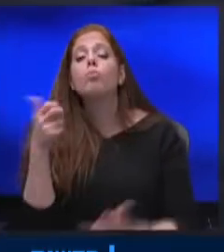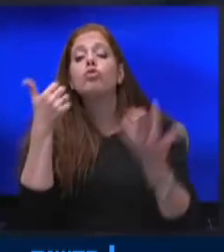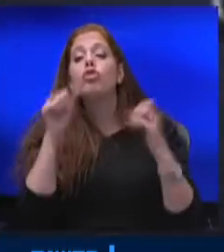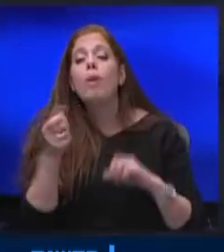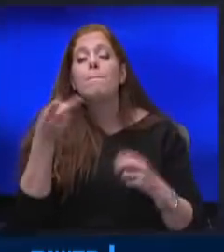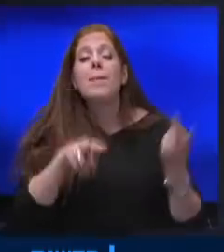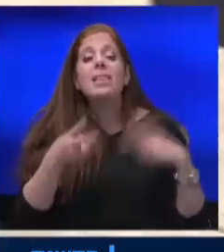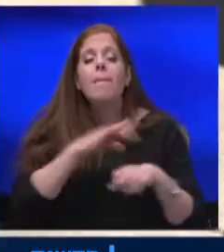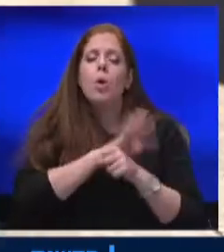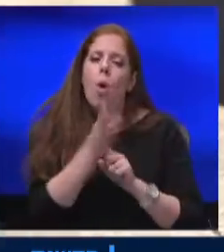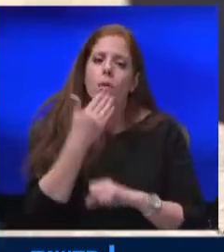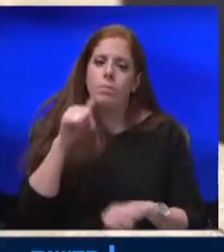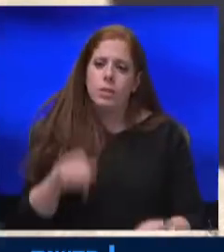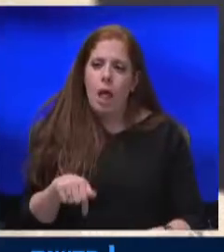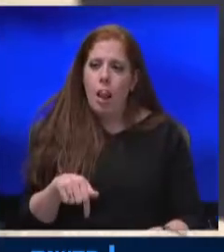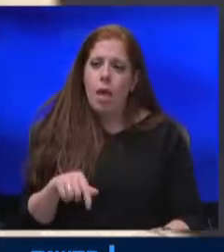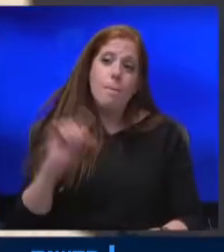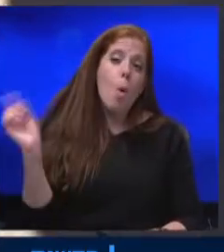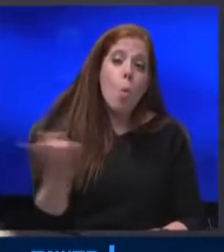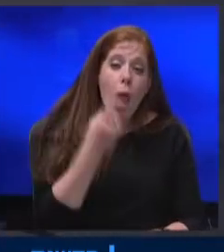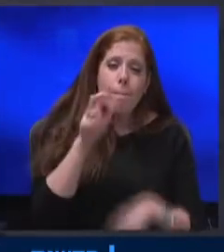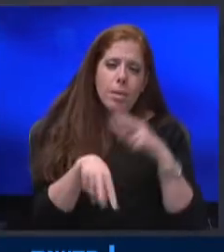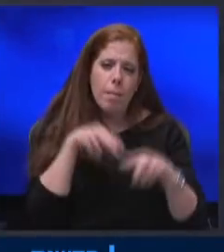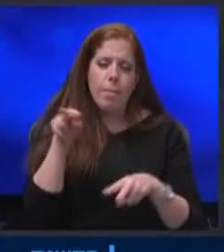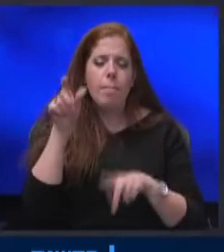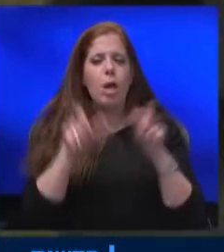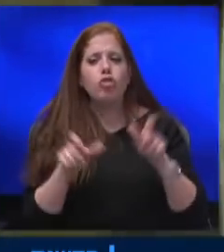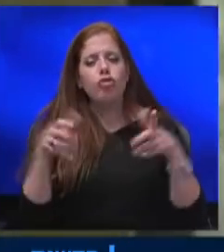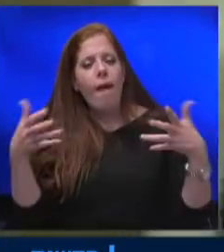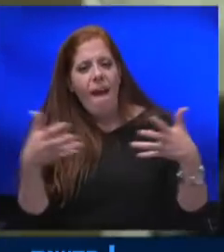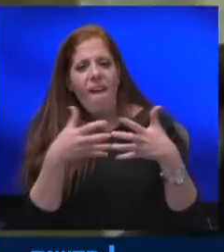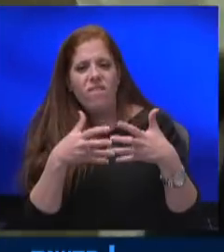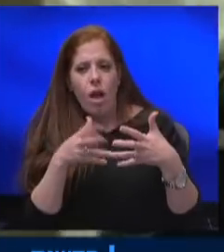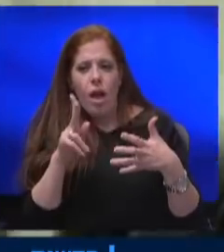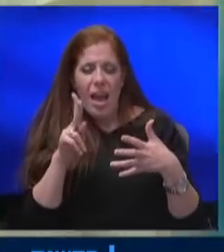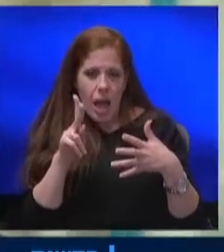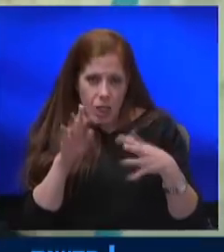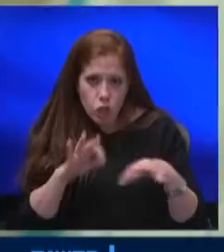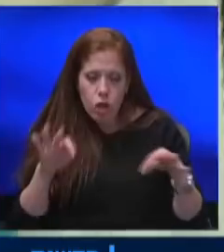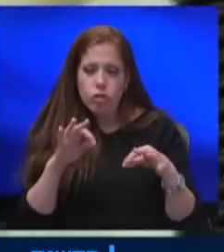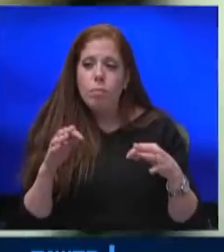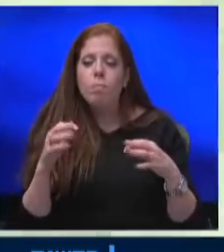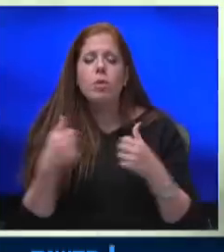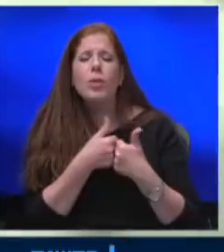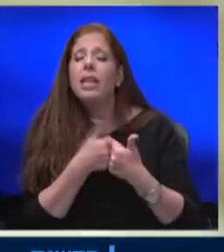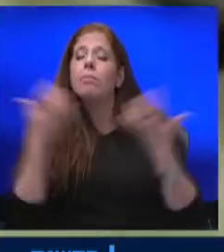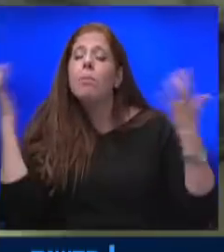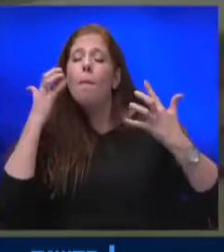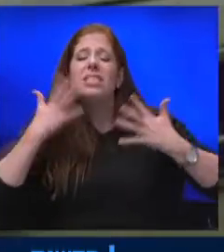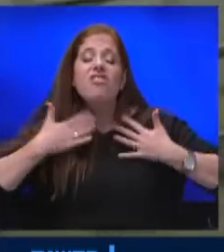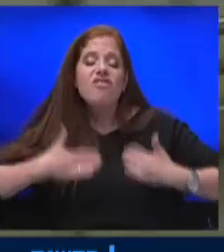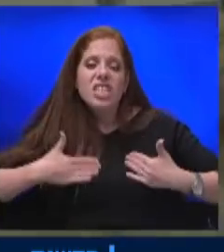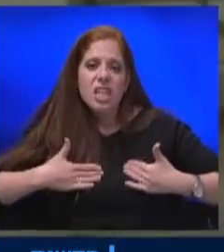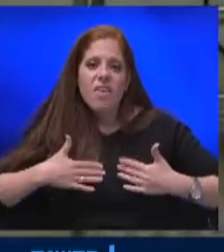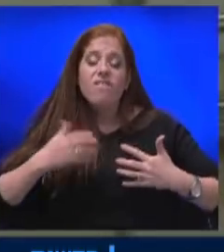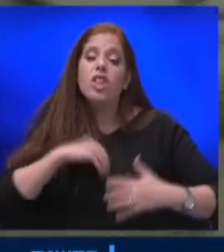מקורונה בישראל. בכולם מטפלים אנשי החברה קדישה, שמתמודדים עם עומס פיזי ונפשי שלא חוו